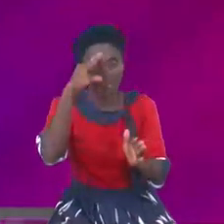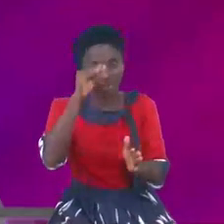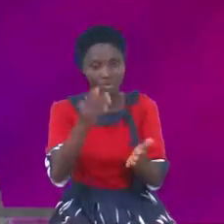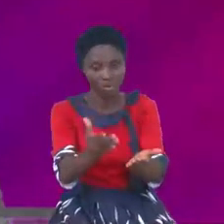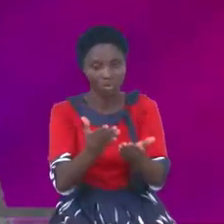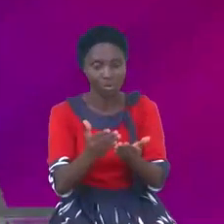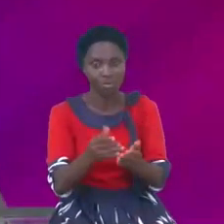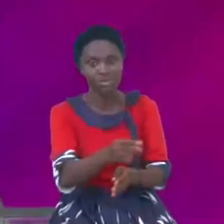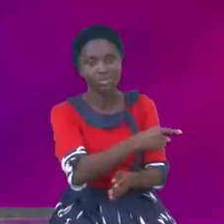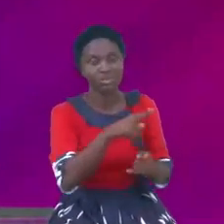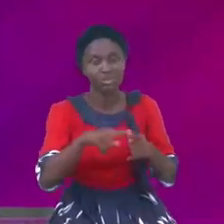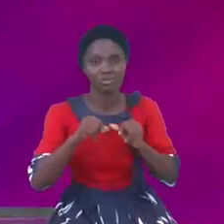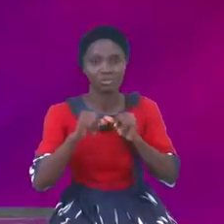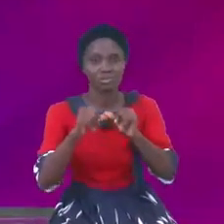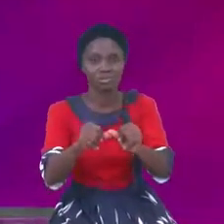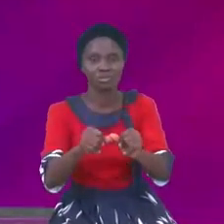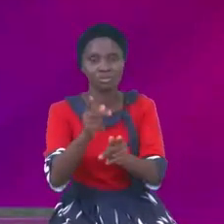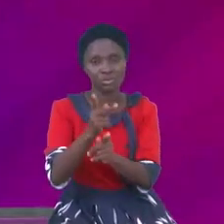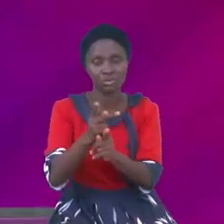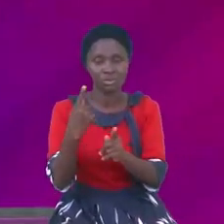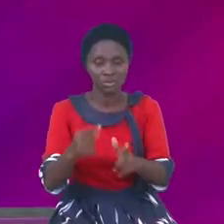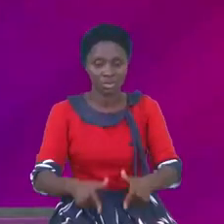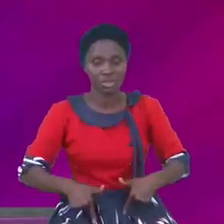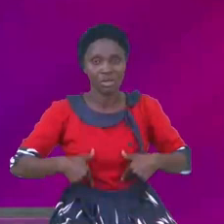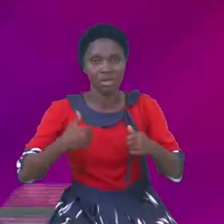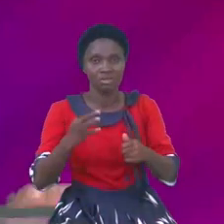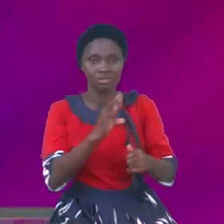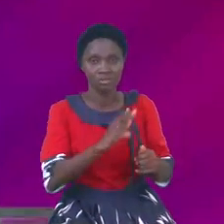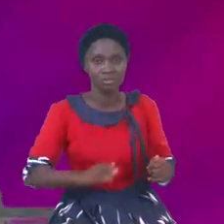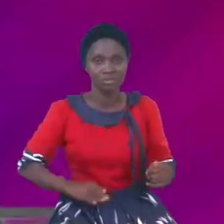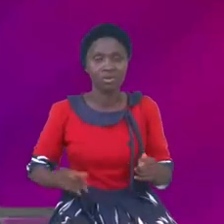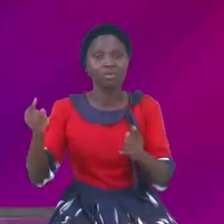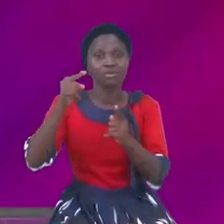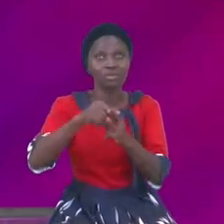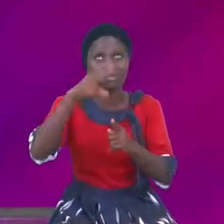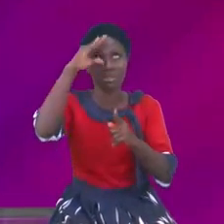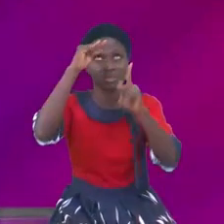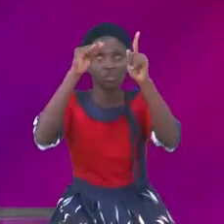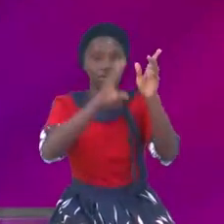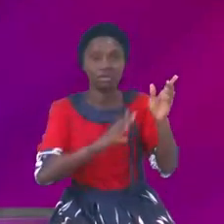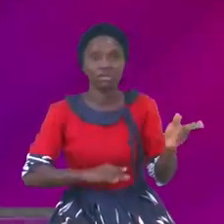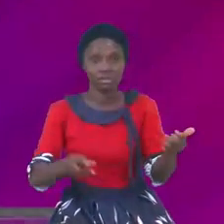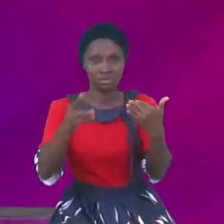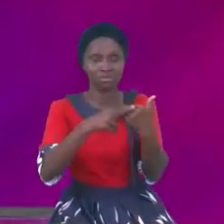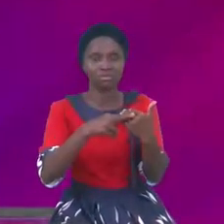qu'il maintienne la vie de Christ jusqu'à ce qu'il vienne. Mais là, il a découvert en eux